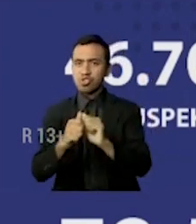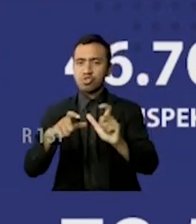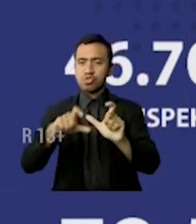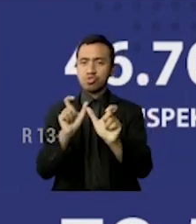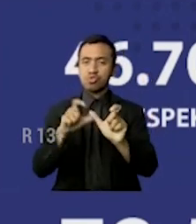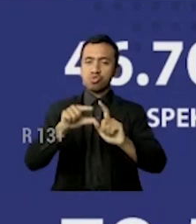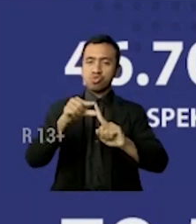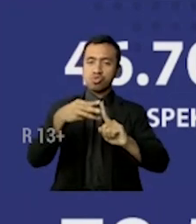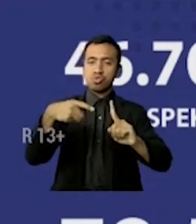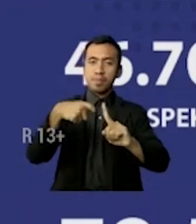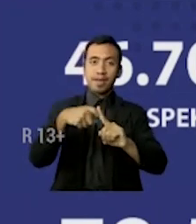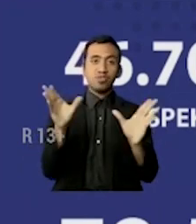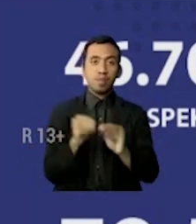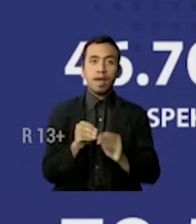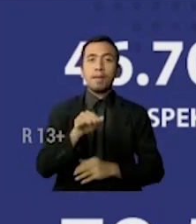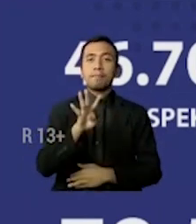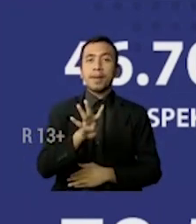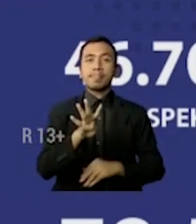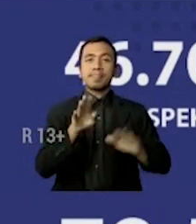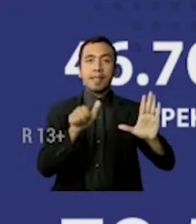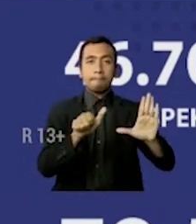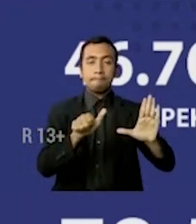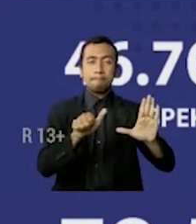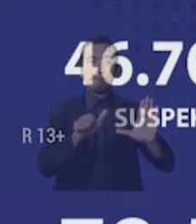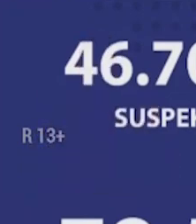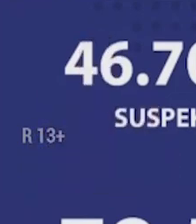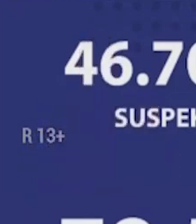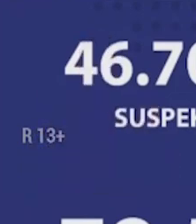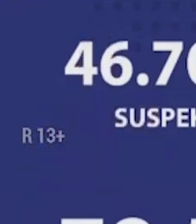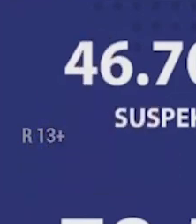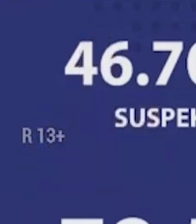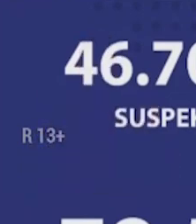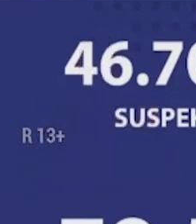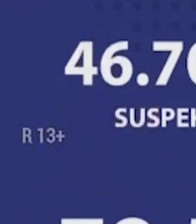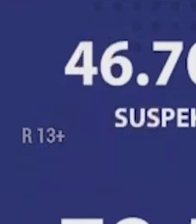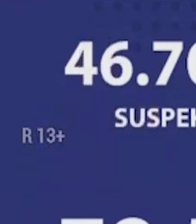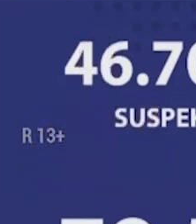sebanyak 40 6701